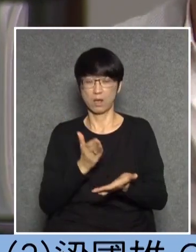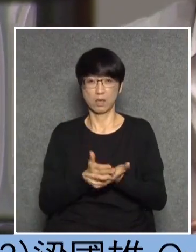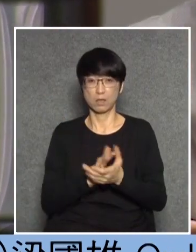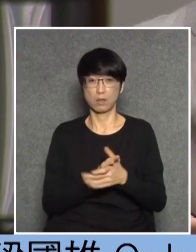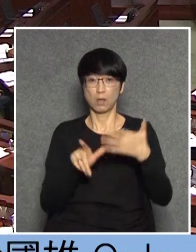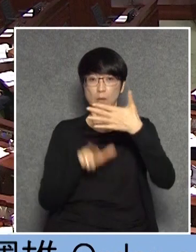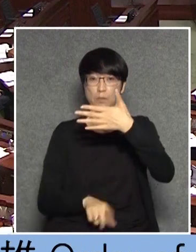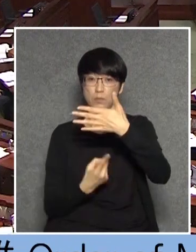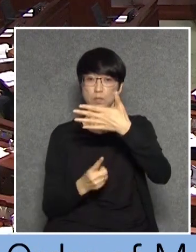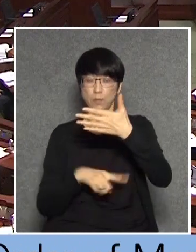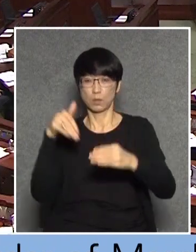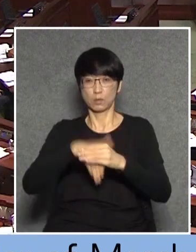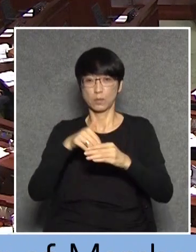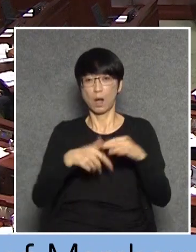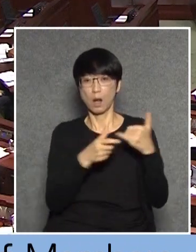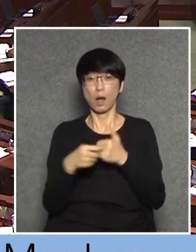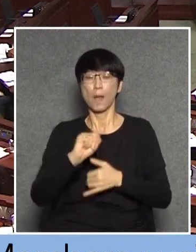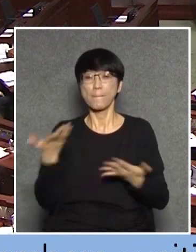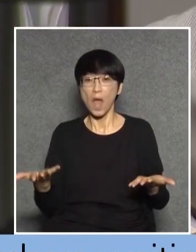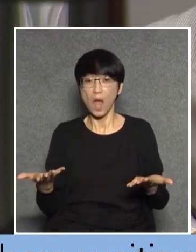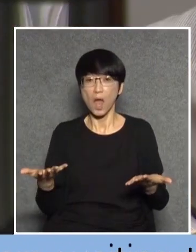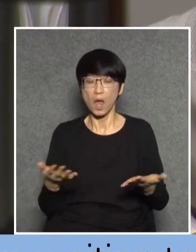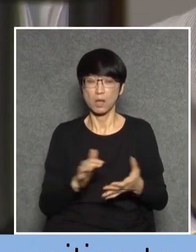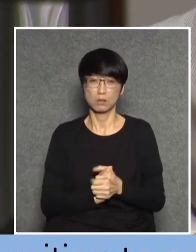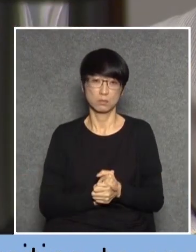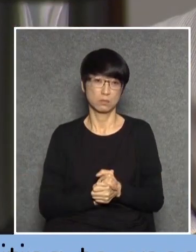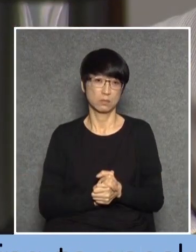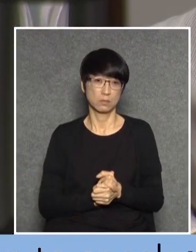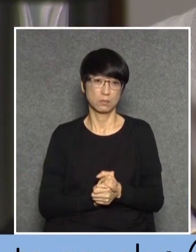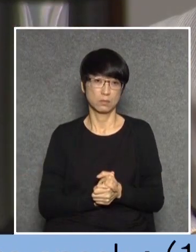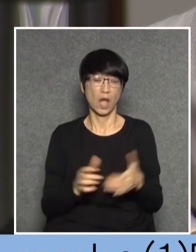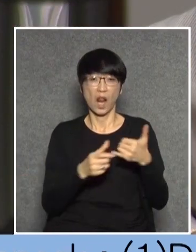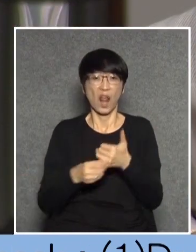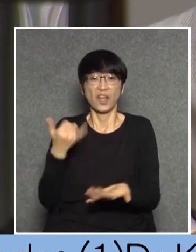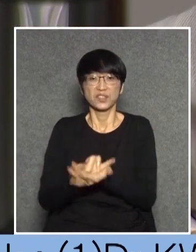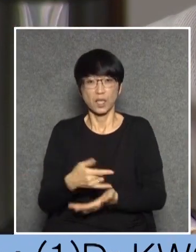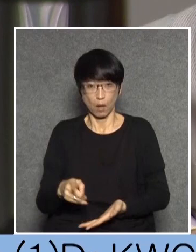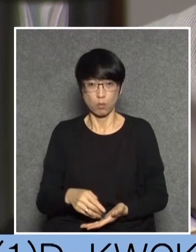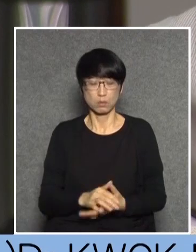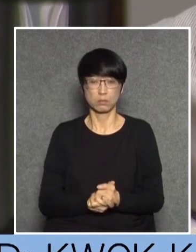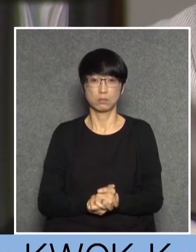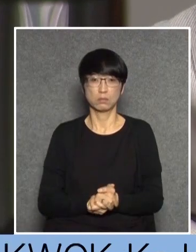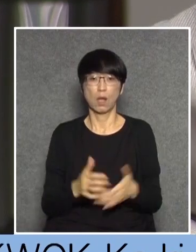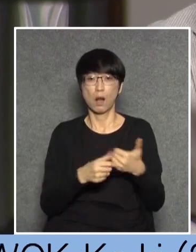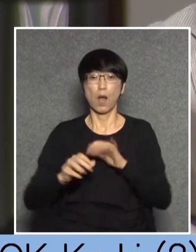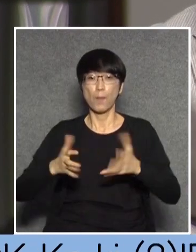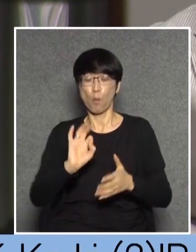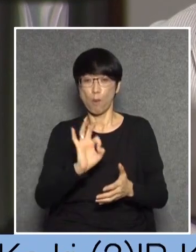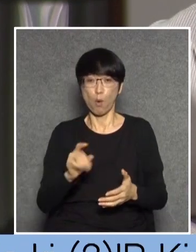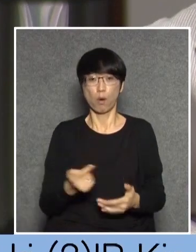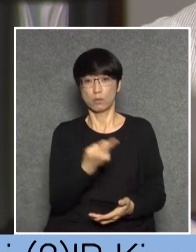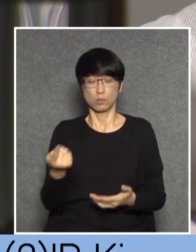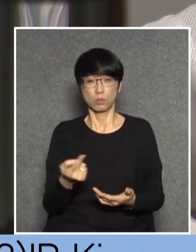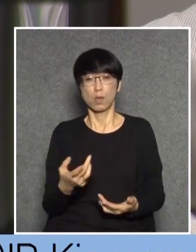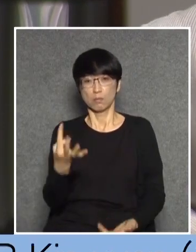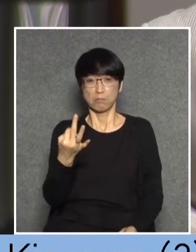十一號投票啦，拉咩布啊？拉命嘅有，係嘛？拉柴就有，拉咩布啊？大家又講講嚟講，係咪嗰幾個人